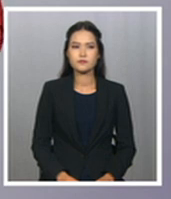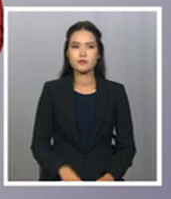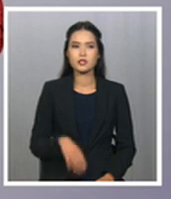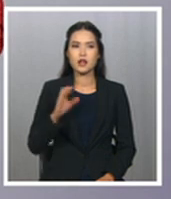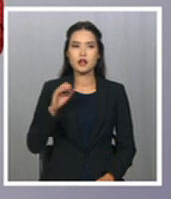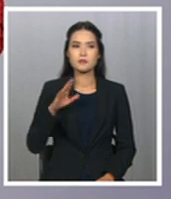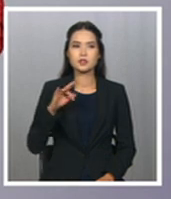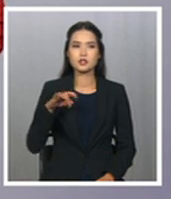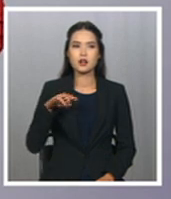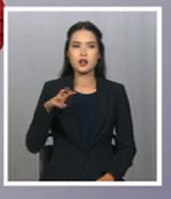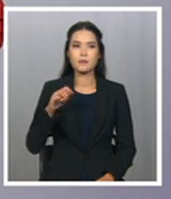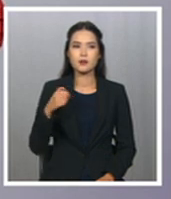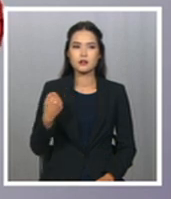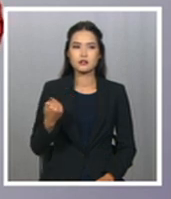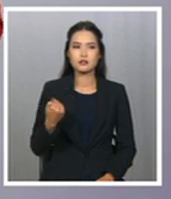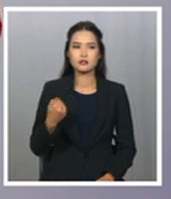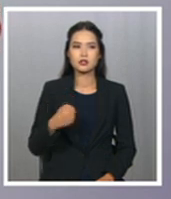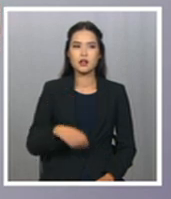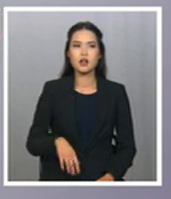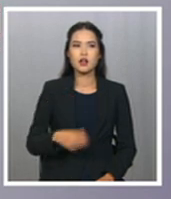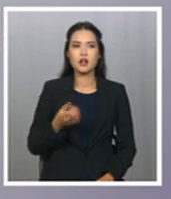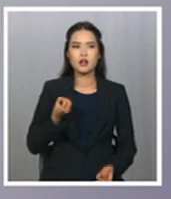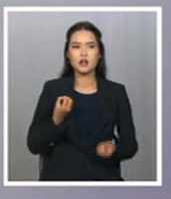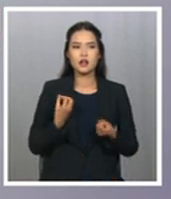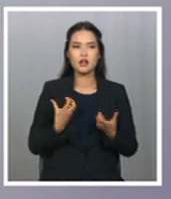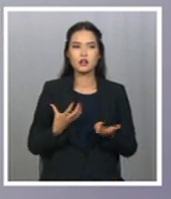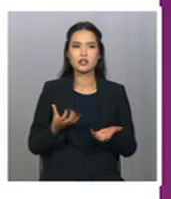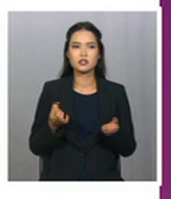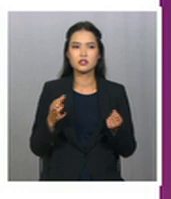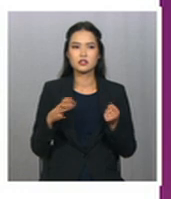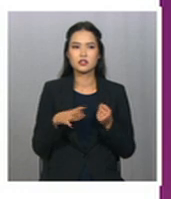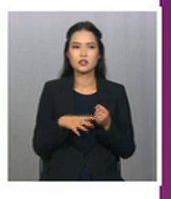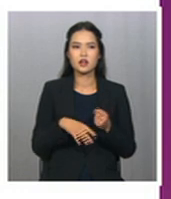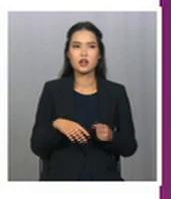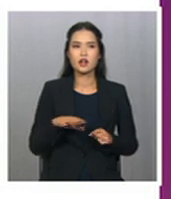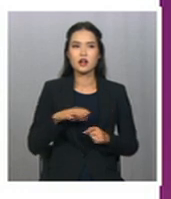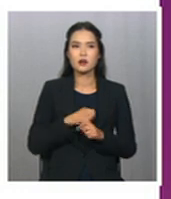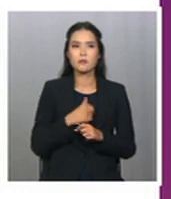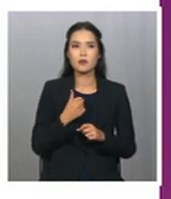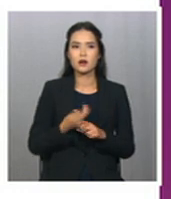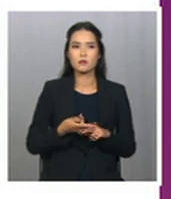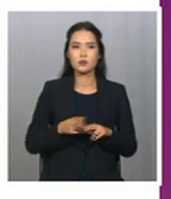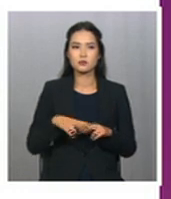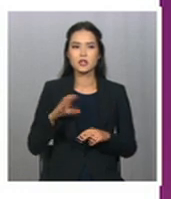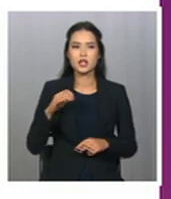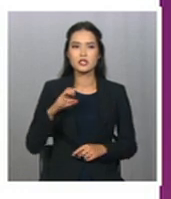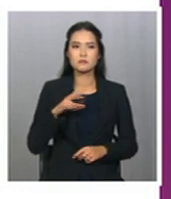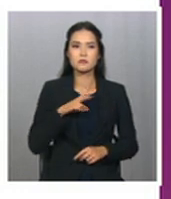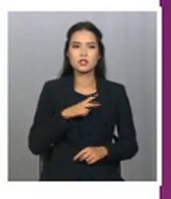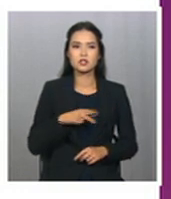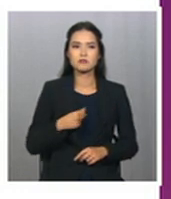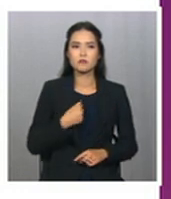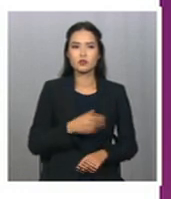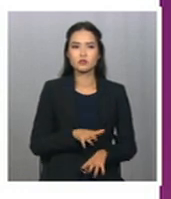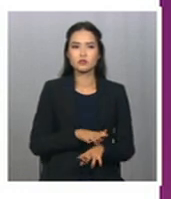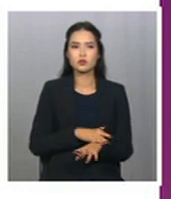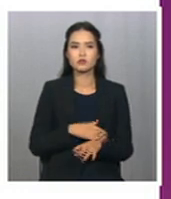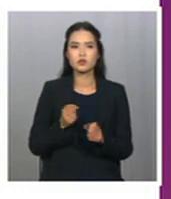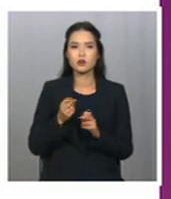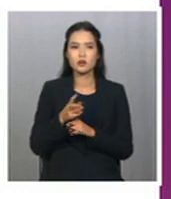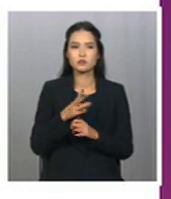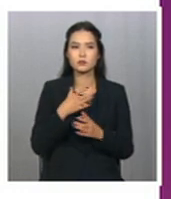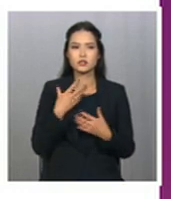Абдрахманның монологы. Әттен кедейлік. Бай болғанымда Есімбек қызын маған ұзатудан қашпас